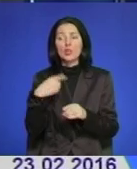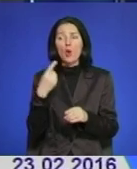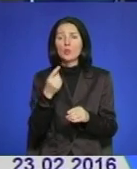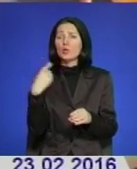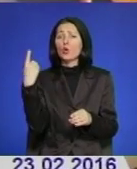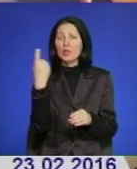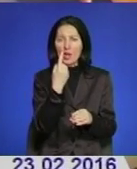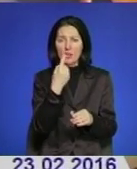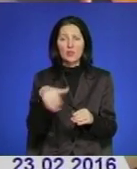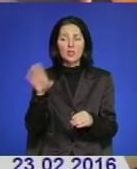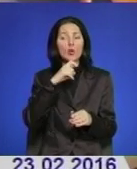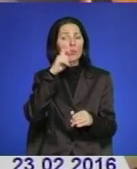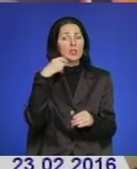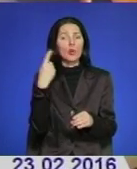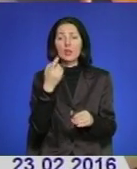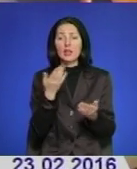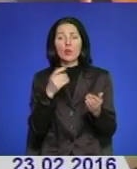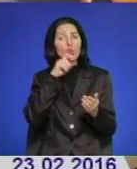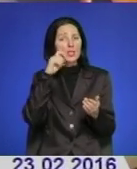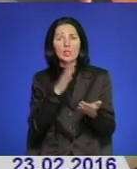хоспісу. Це є дуже